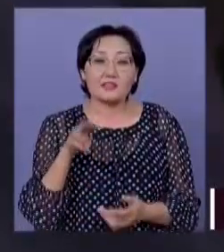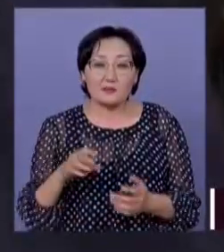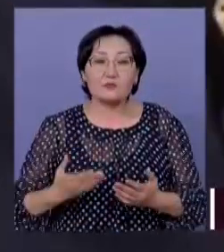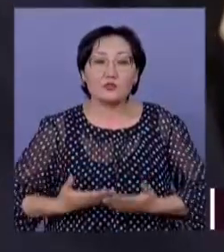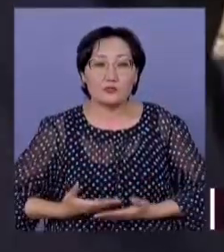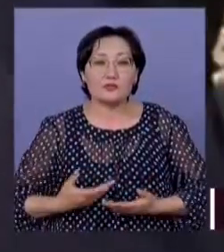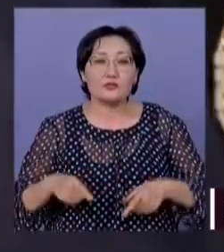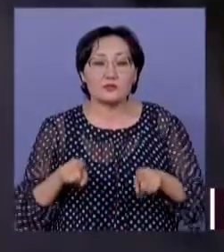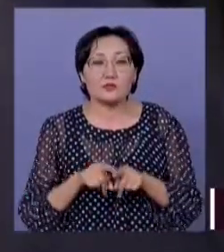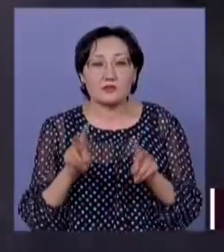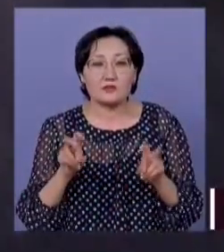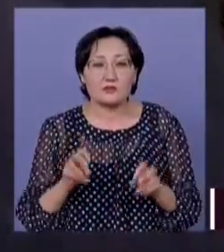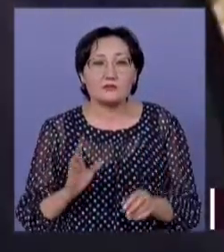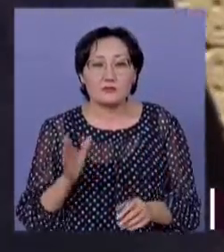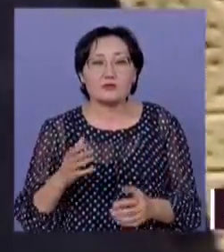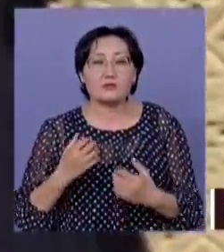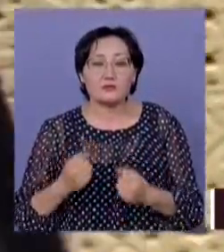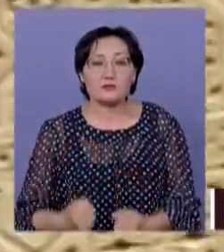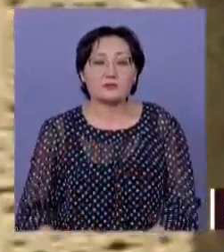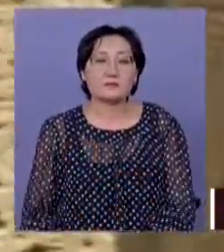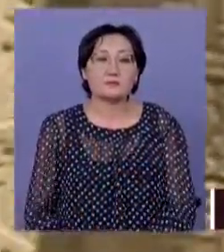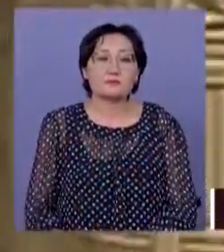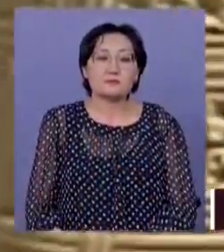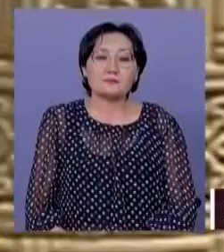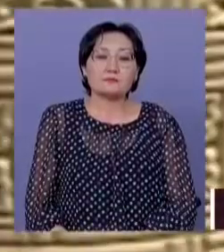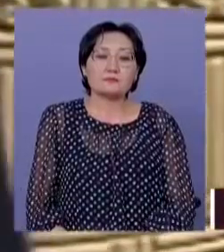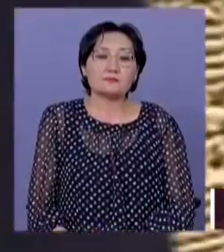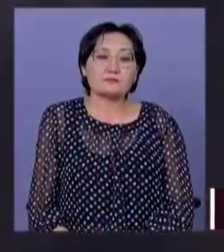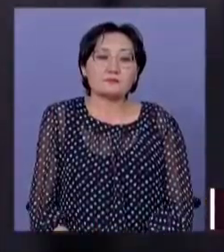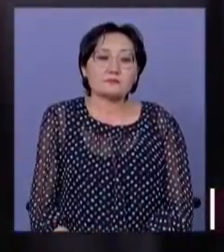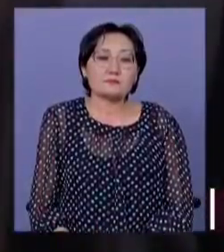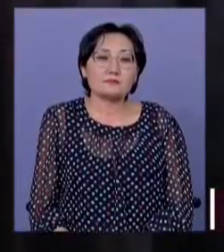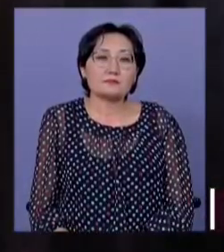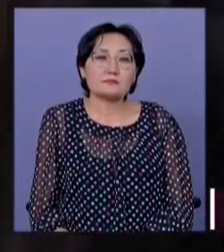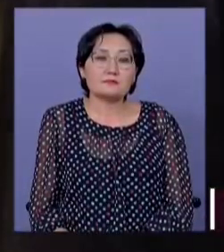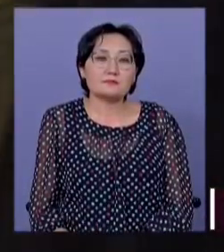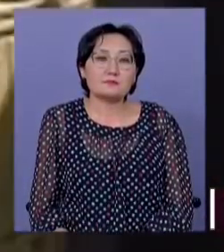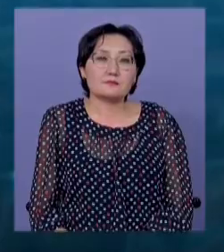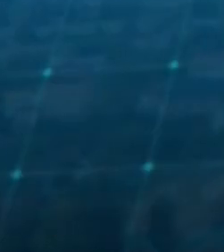деген сол. Аман бол. Өмір Әнуарбек, Алматы телеарнасы.